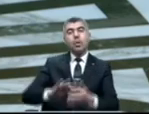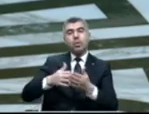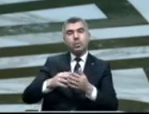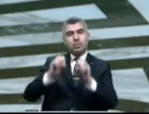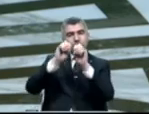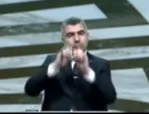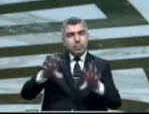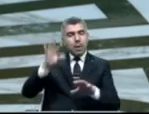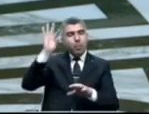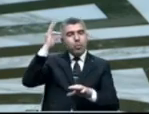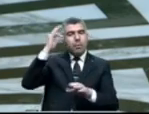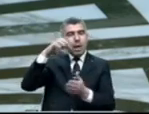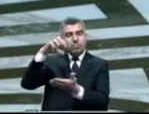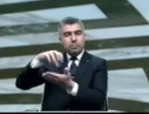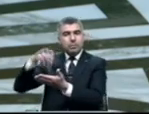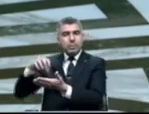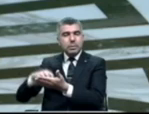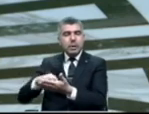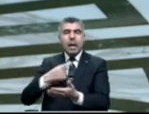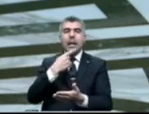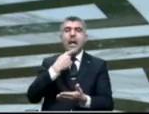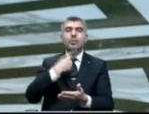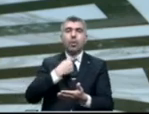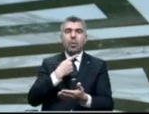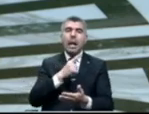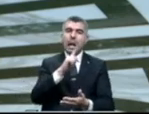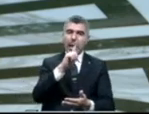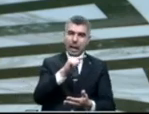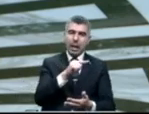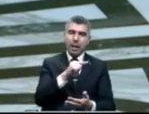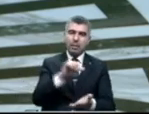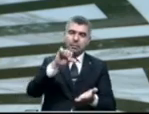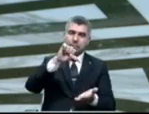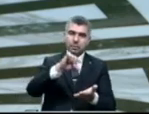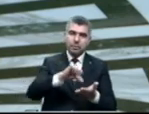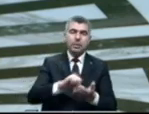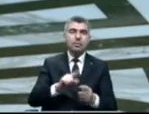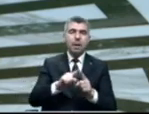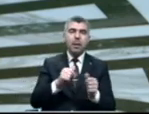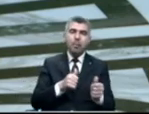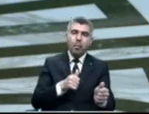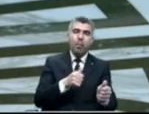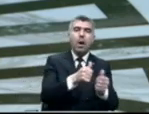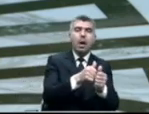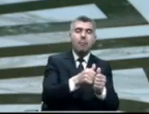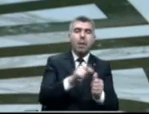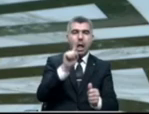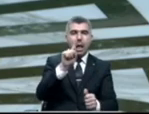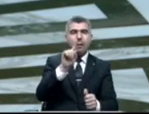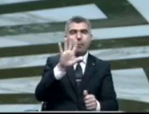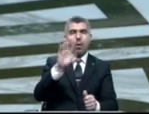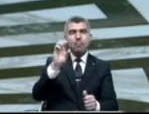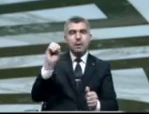فروع محلية إقليمية وإقليم دريوش فيها واحد الفرع. ويتم حاليا مواكبة الحاملين ديال